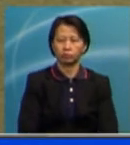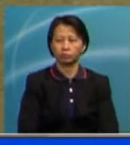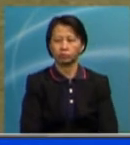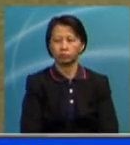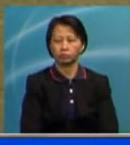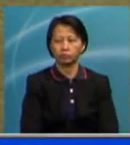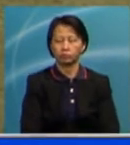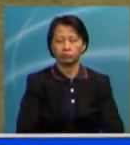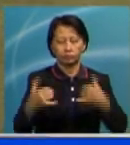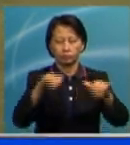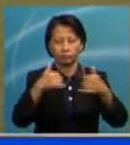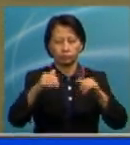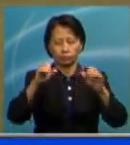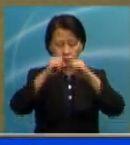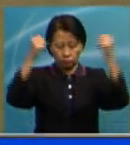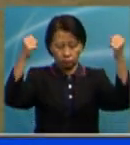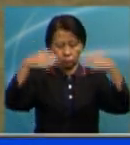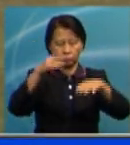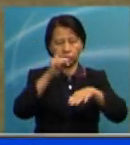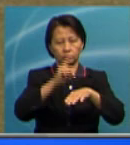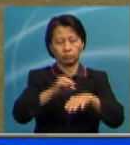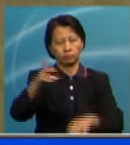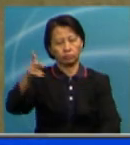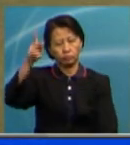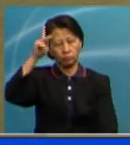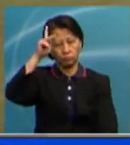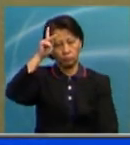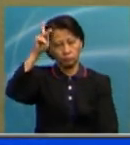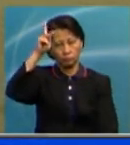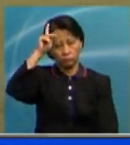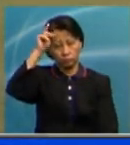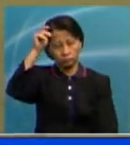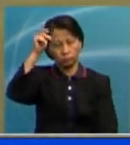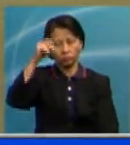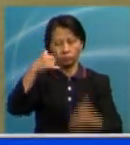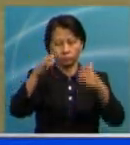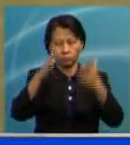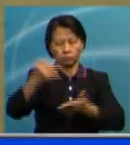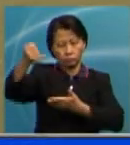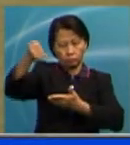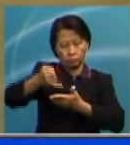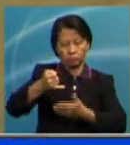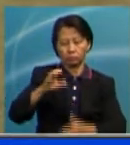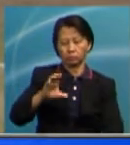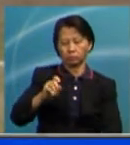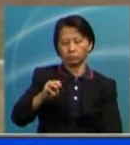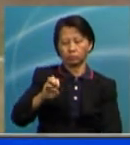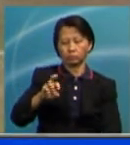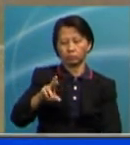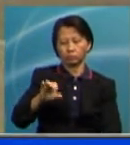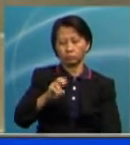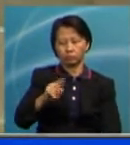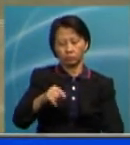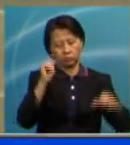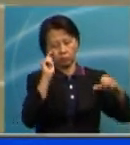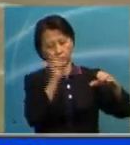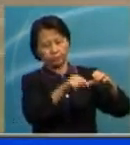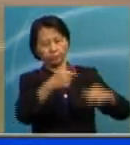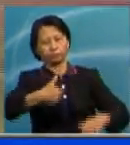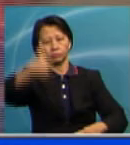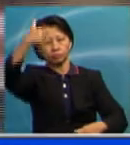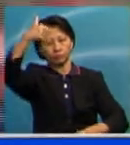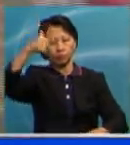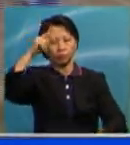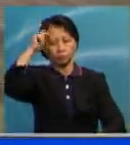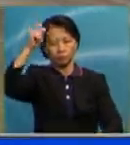mengekankan stadium Sultan Ismail nasiruddin Shah Kuala Terengganu ini pemain import dari Cameron Vincent bikana menjaringkan gol kemenangan tuan